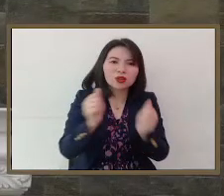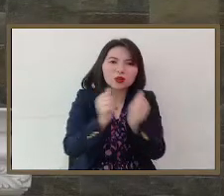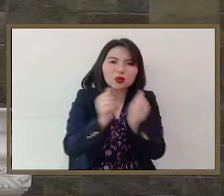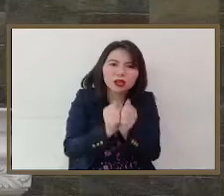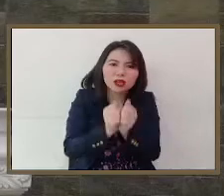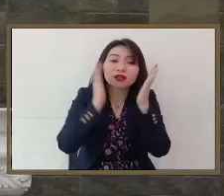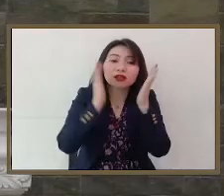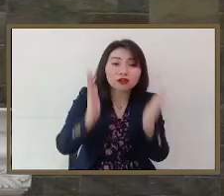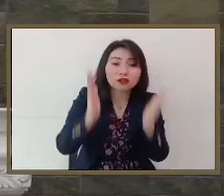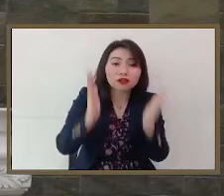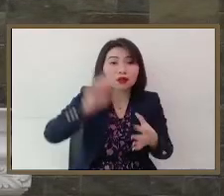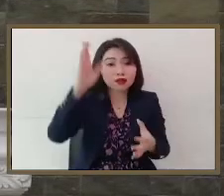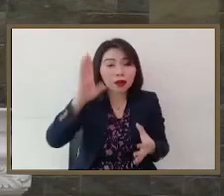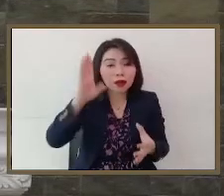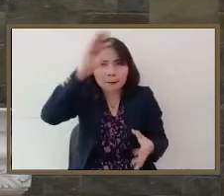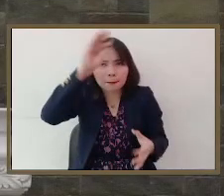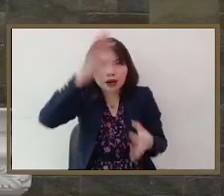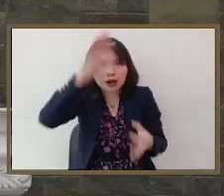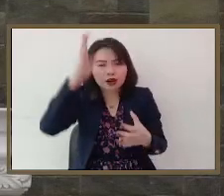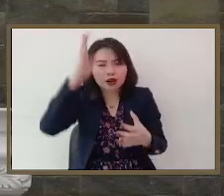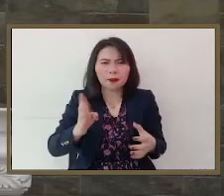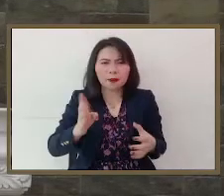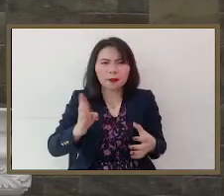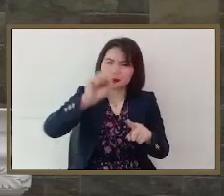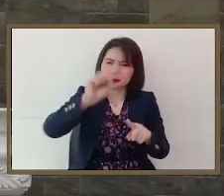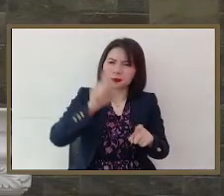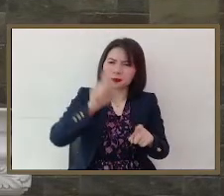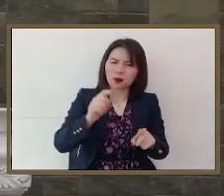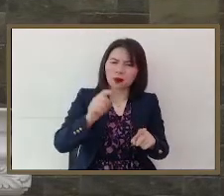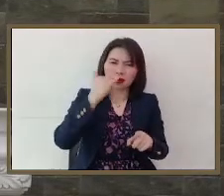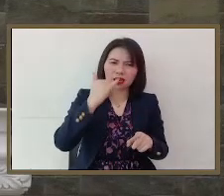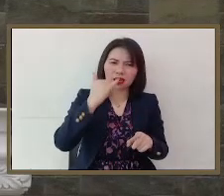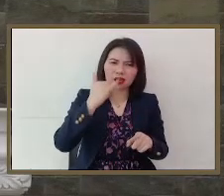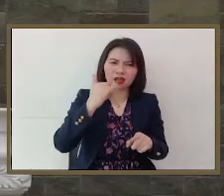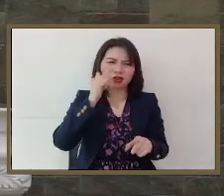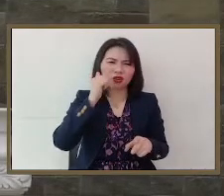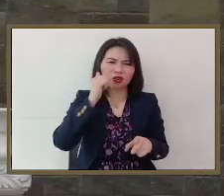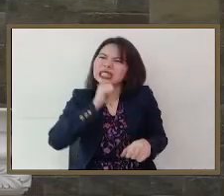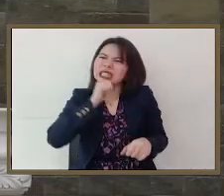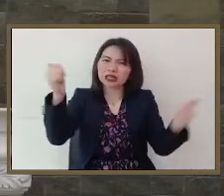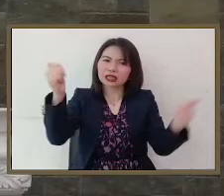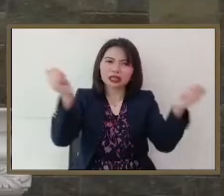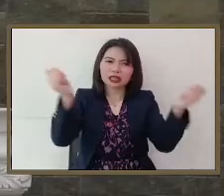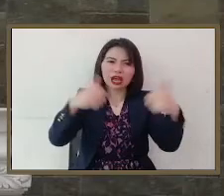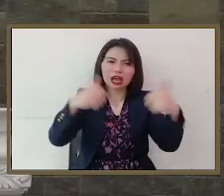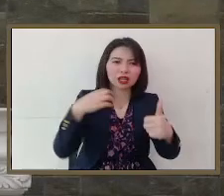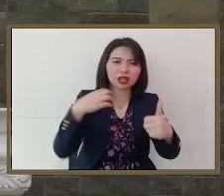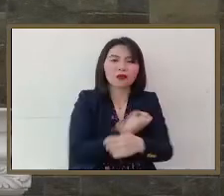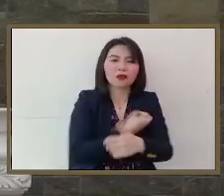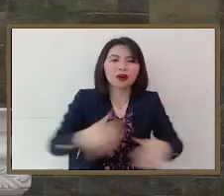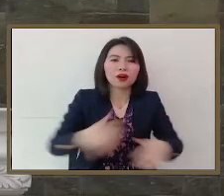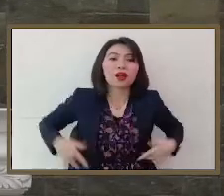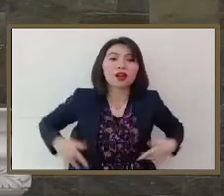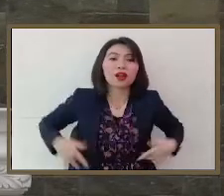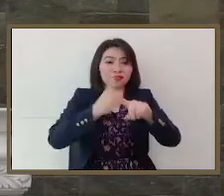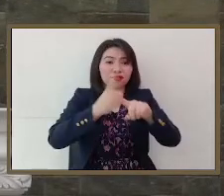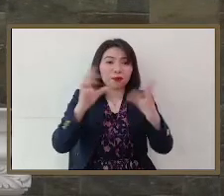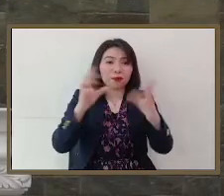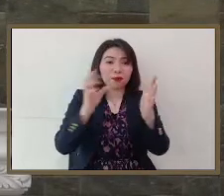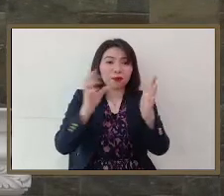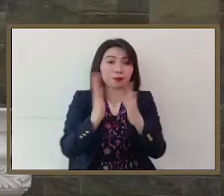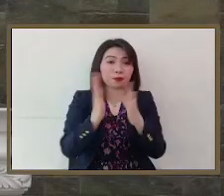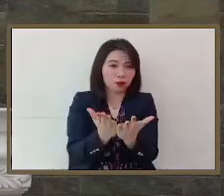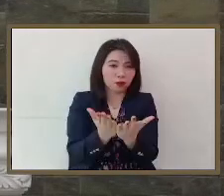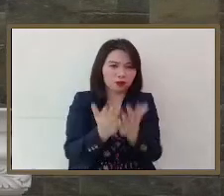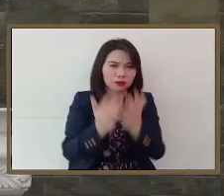Diyos. Pero bakit parang taliwas yung ating pamumuhay mula sa salita ng Diyos? It